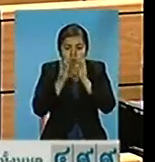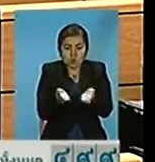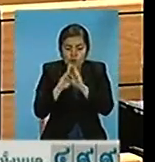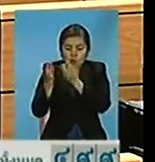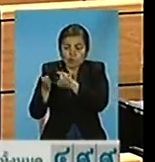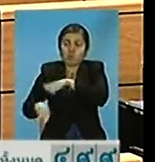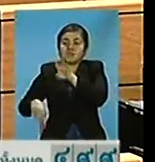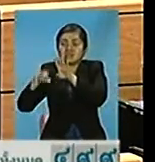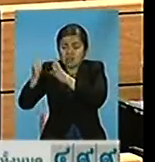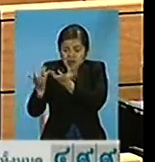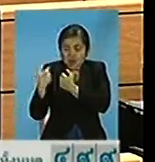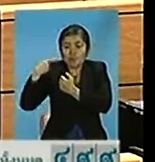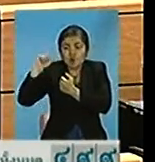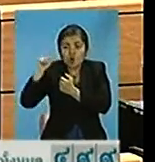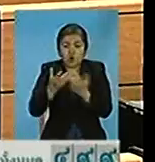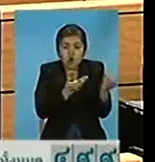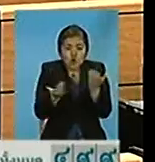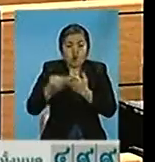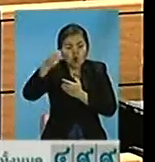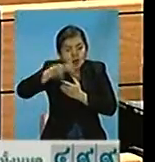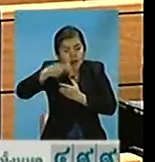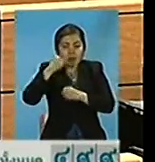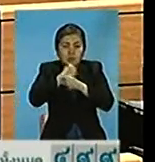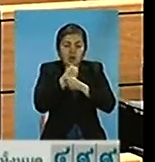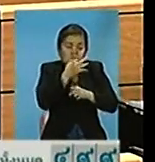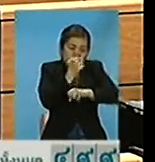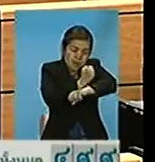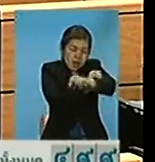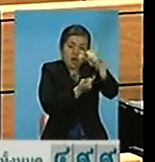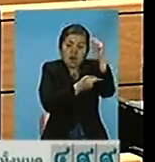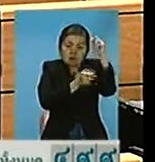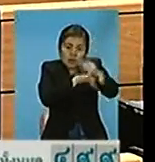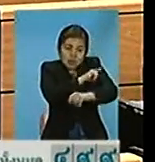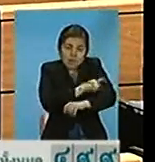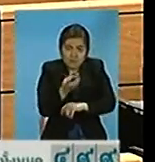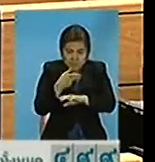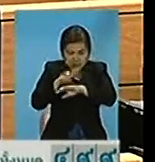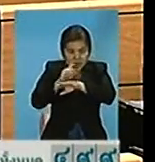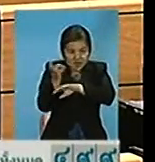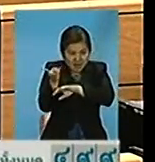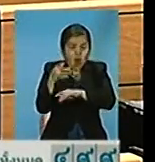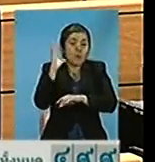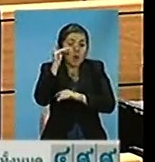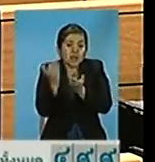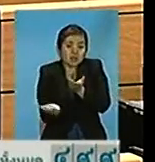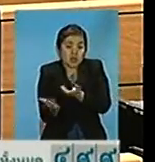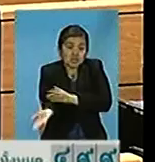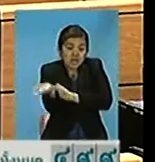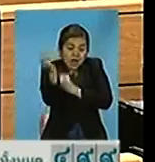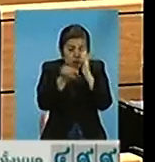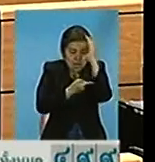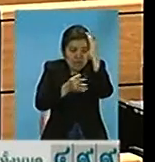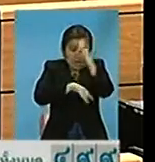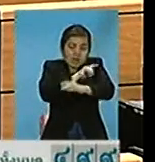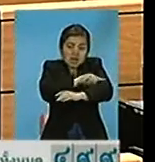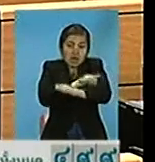วครับท่านประธานลูกหลานที่เขาไปกรีดยางตั้งคุณท่านประธานครับนิดเดียวท่านทราบไหมครับว่าพ่อแม่กรีดตอนเช้าตอนก่อนจะ